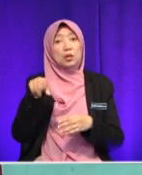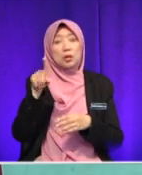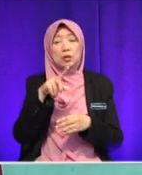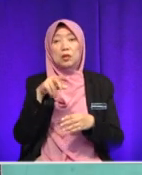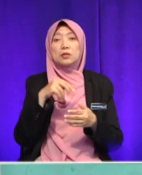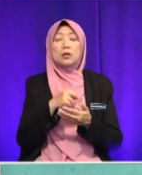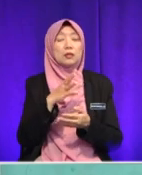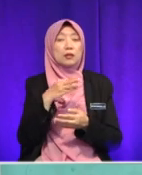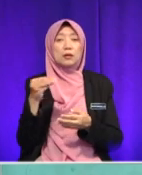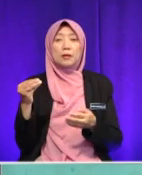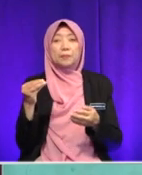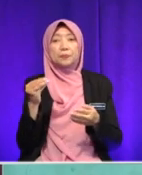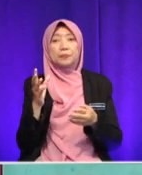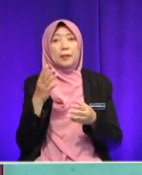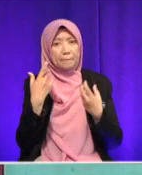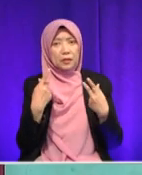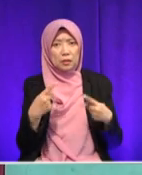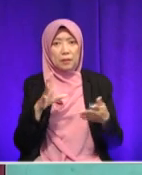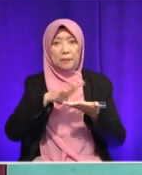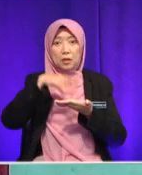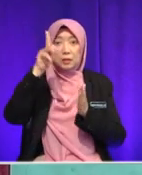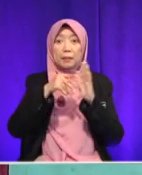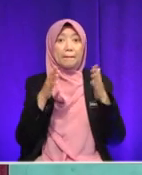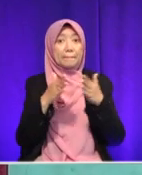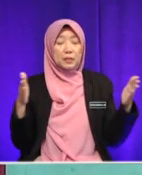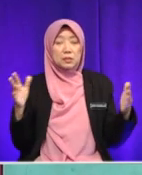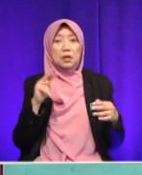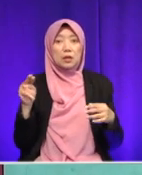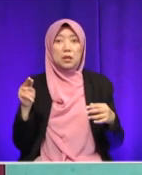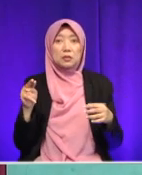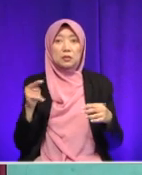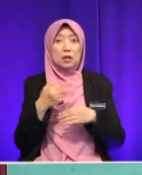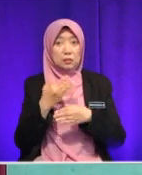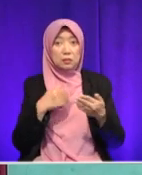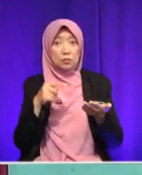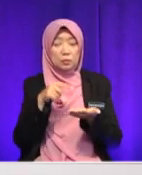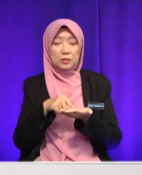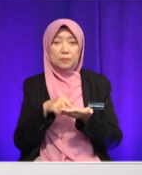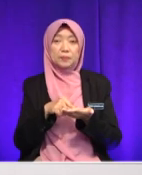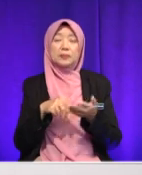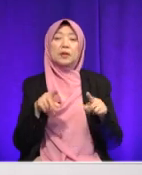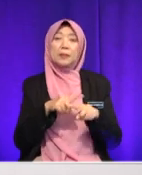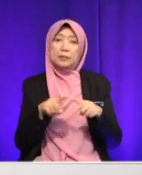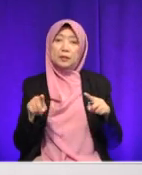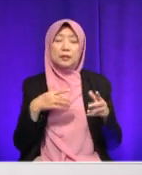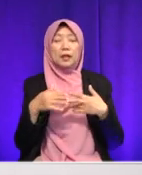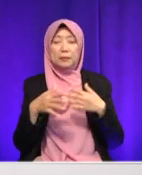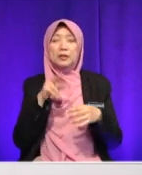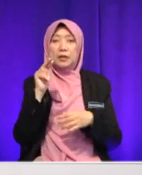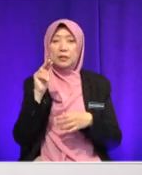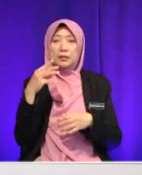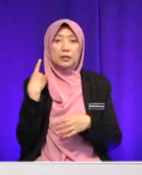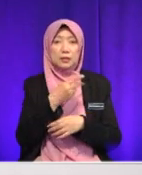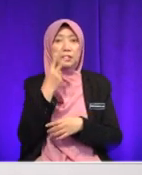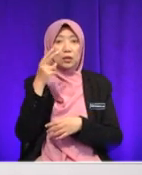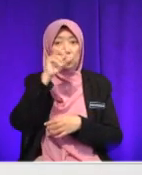translasi. Anda juga pernah belajar mengenai pembesaran sebelum ni. Masih ingat lagi pembesaran? Ya. Tapi tak apa, nanti kita akan tengok soalan-soalan